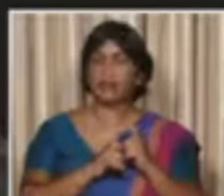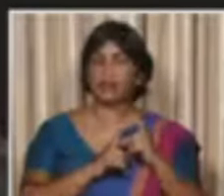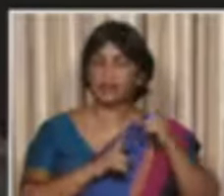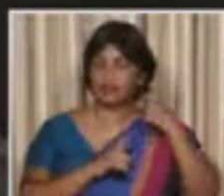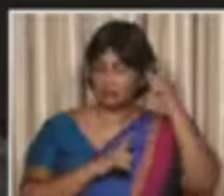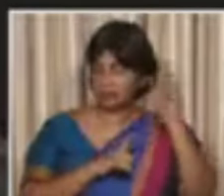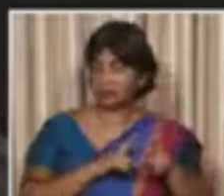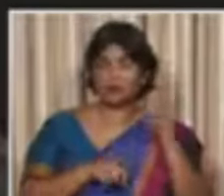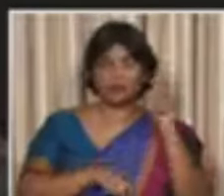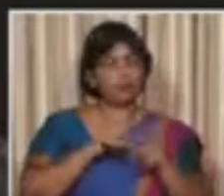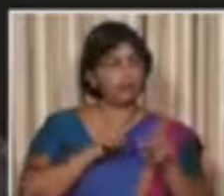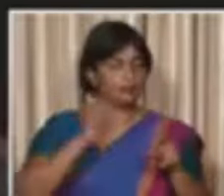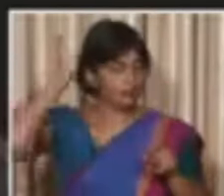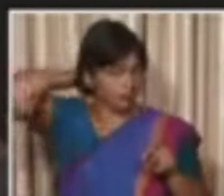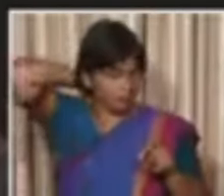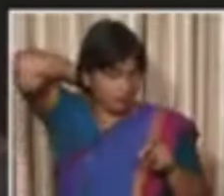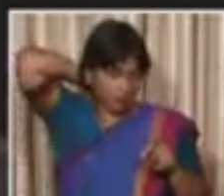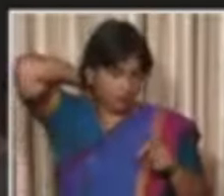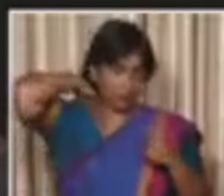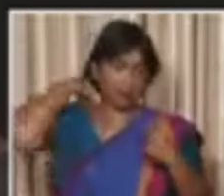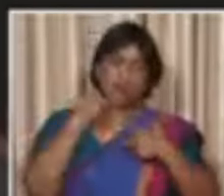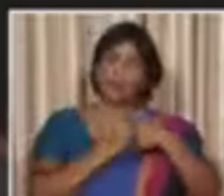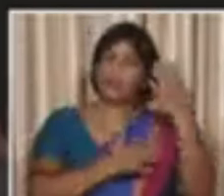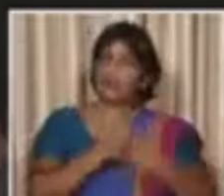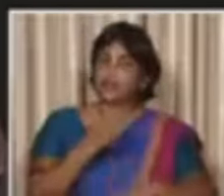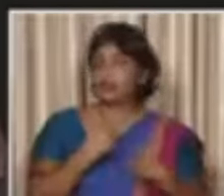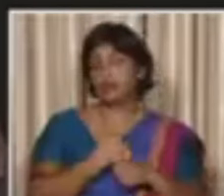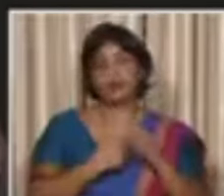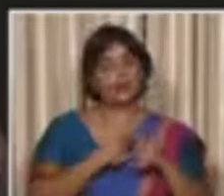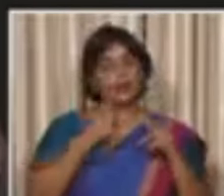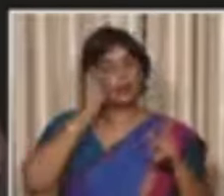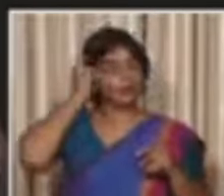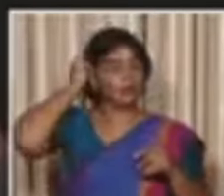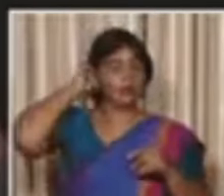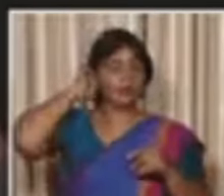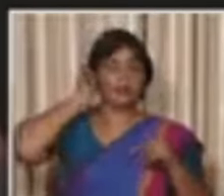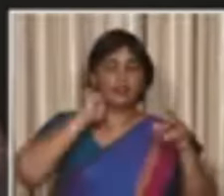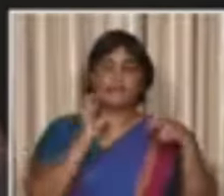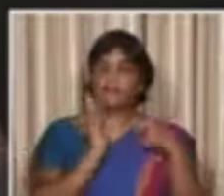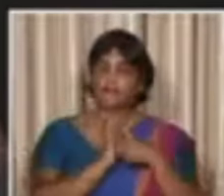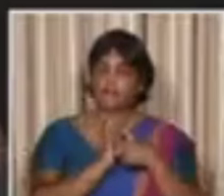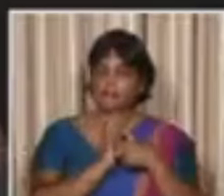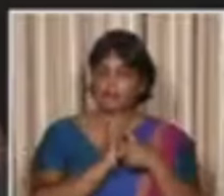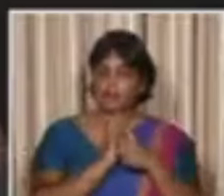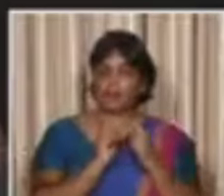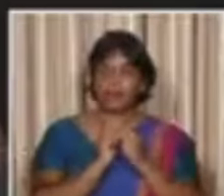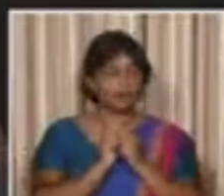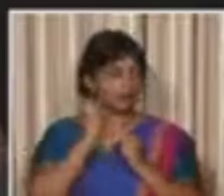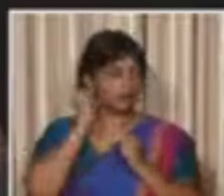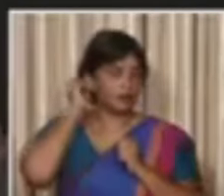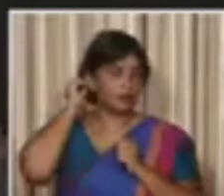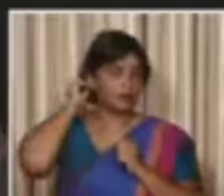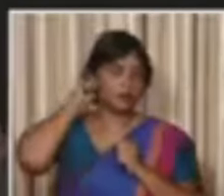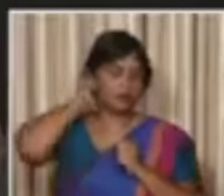මැතිණිය ඇතුළු පිරිසක් වාර්තාවක් සකස් කරලා තිබුණා. මේ වීසා සේවාව සඳහා